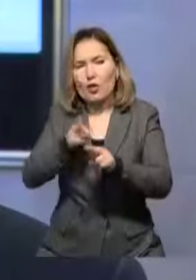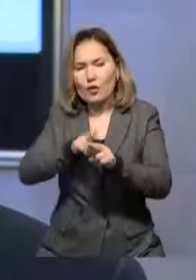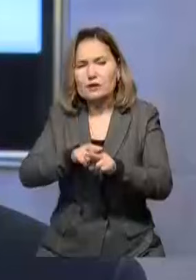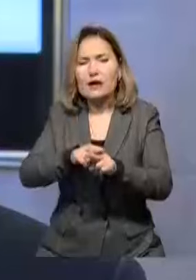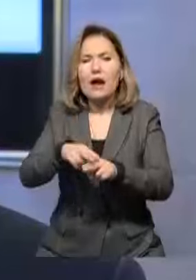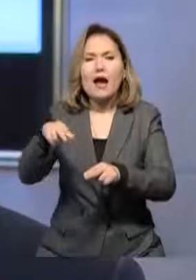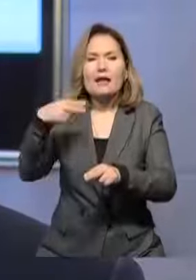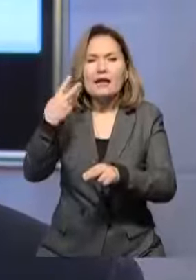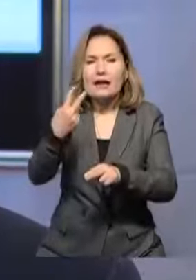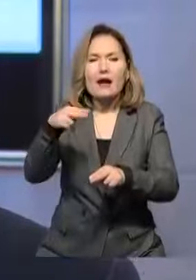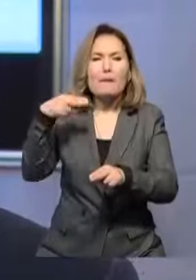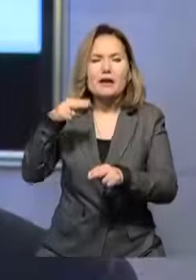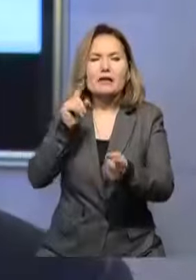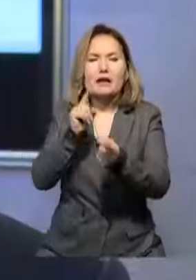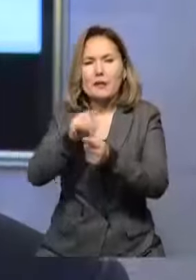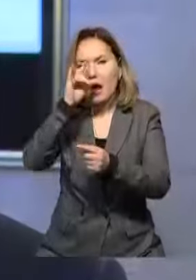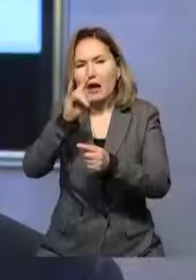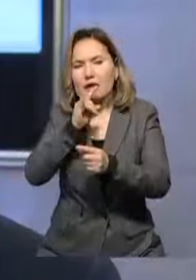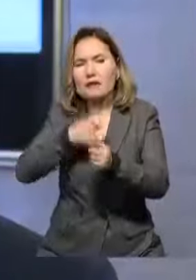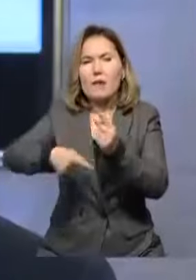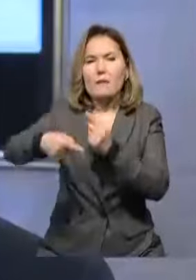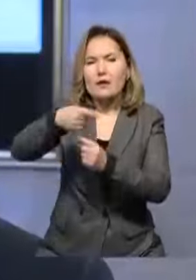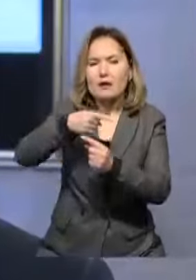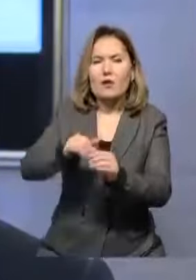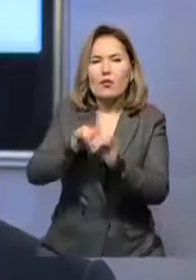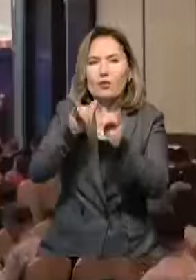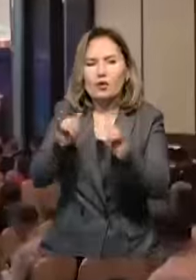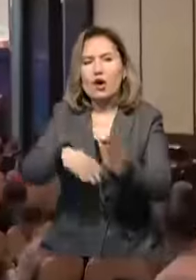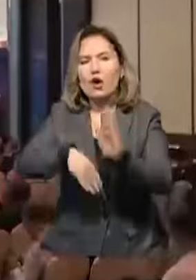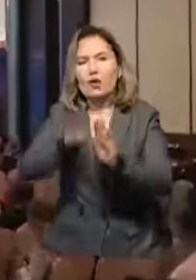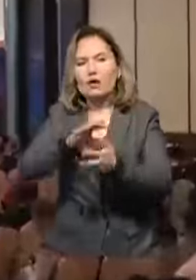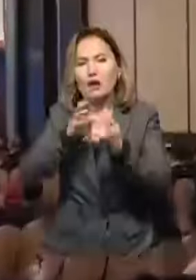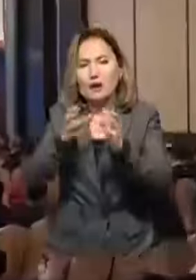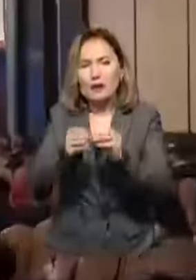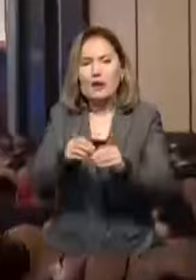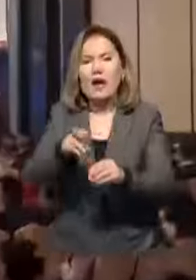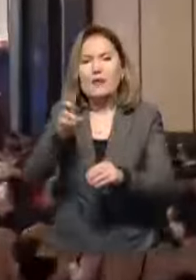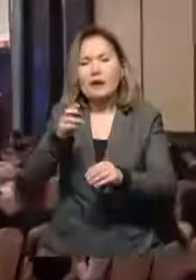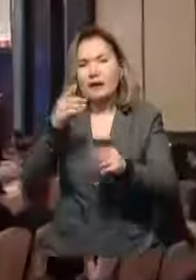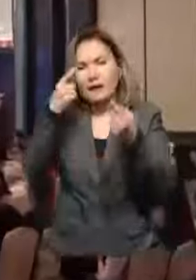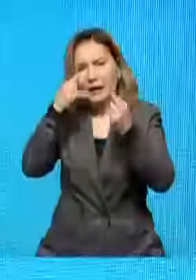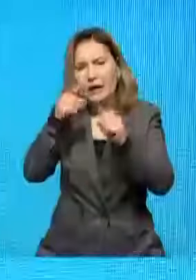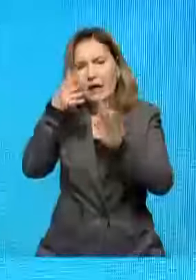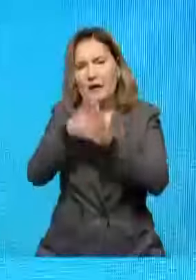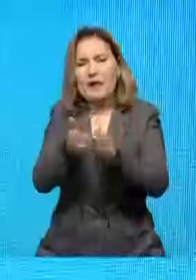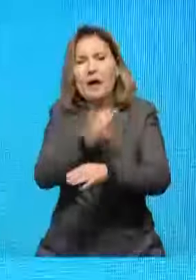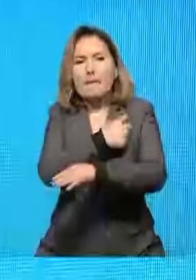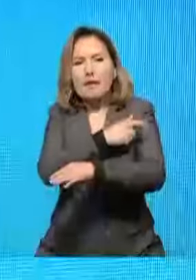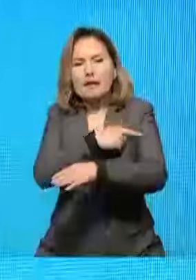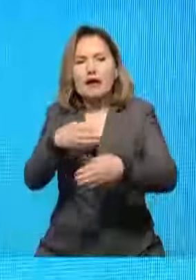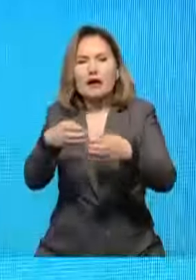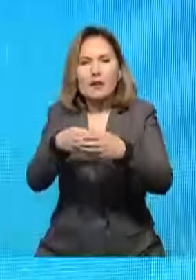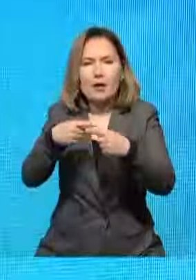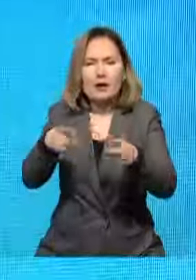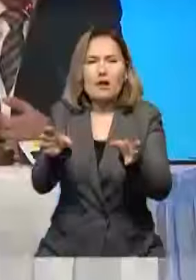кейін Қазақстанда бизнес мүлдем басқа деңгейде дамый түсет. Одан бөлек биотехнология және медицина саласында тәжірибе алмасу мәселесі